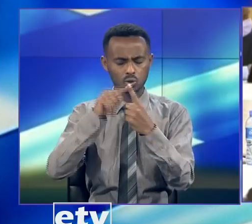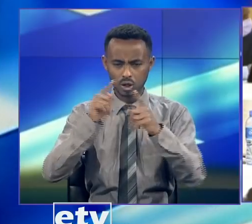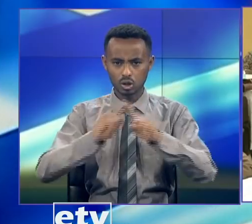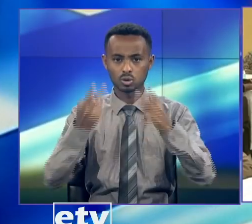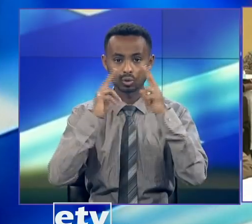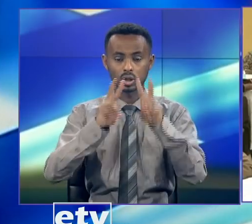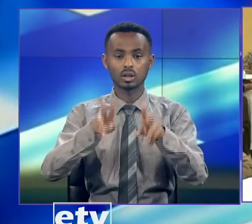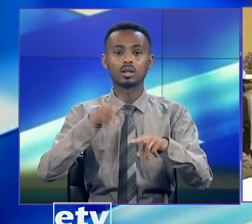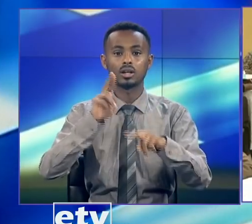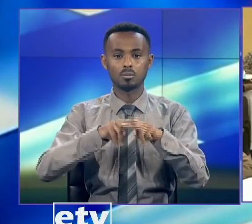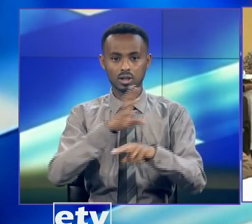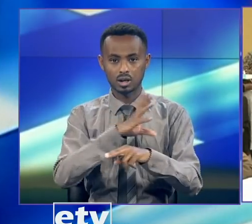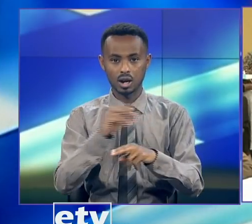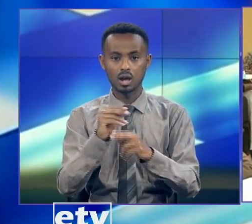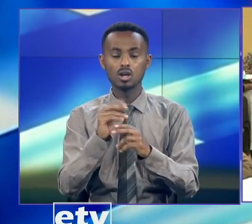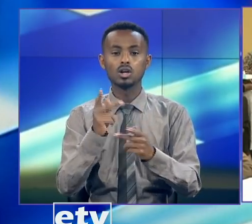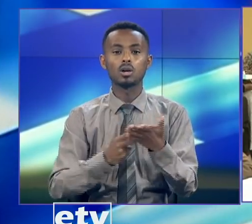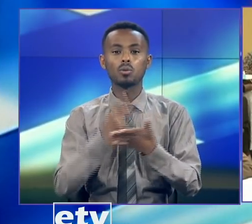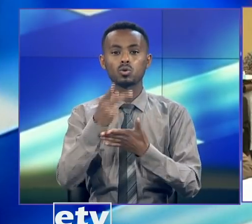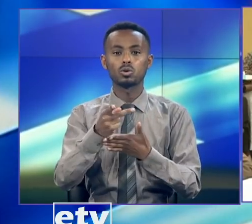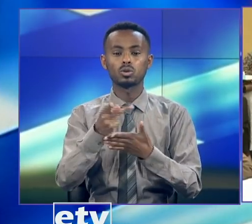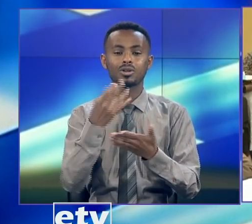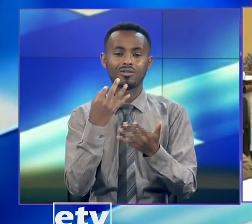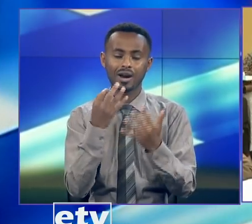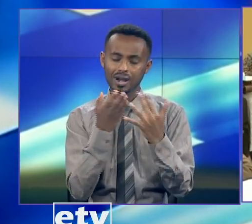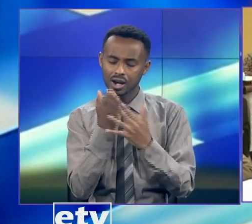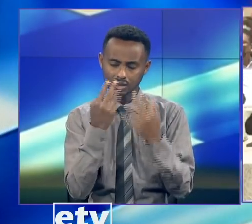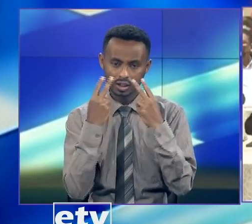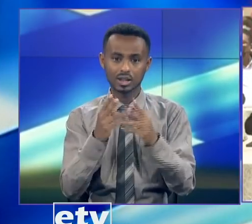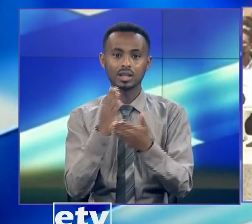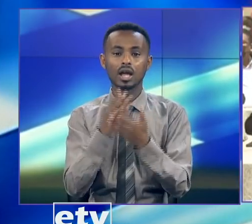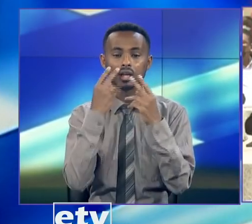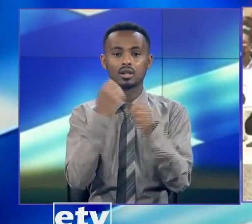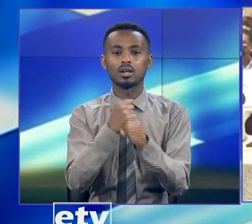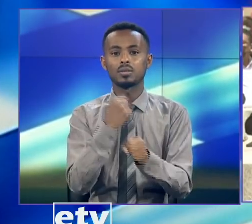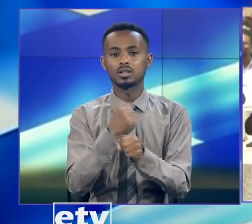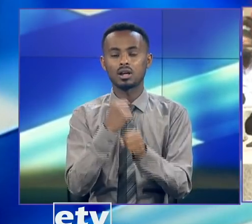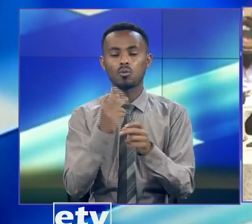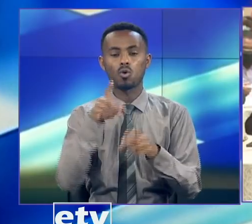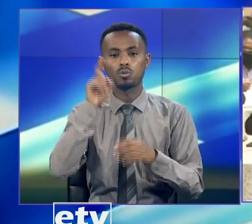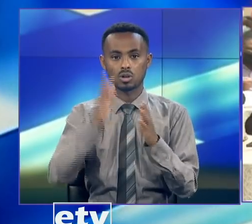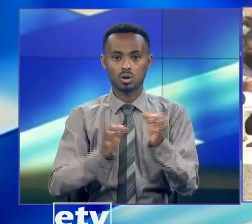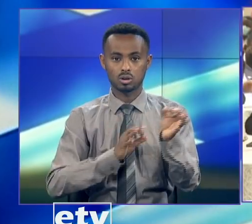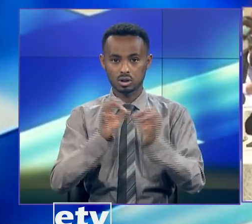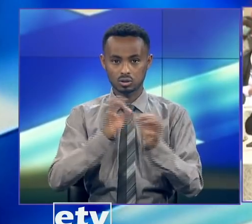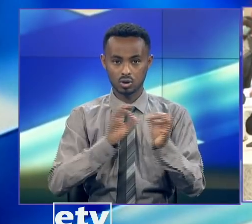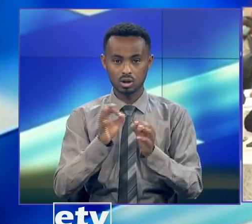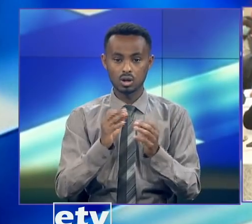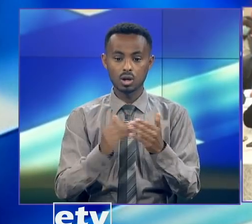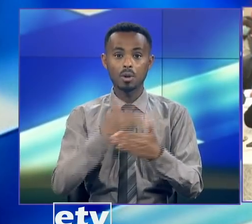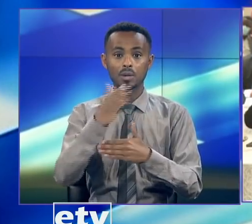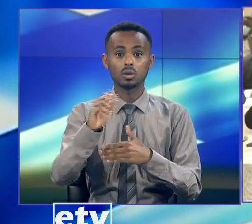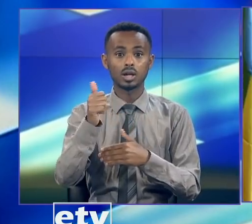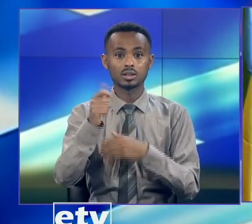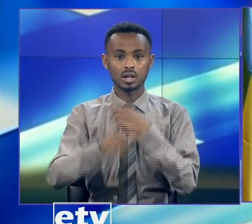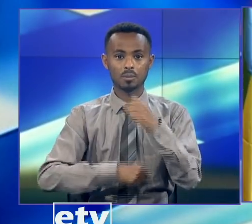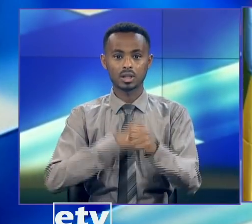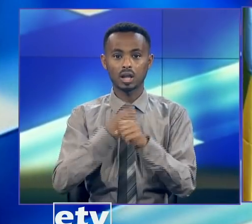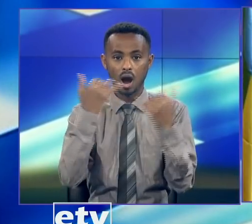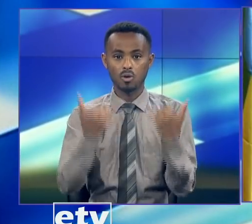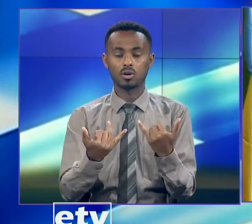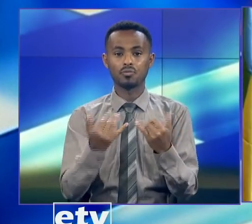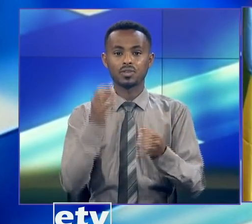ትኩረት እንደተቀመጠና ከፕሮጀክቶች ፋይዳ አንጻር እየታየ እንደሚሰራም ኮሚሽነሯ ጠቁሟል። በሚቀጥሉት 10 ዓመታት